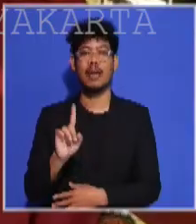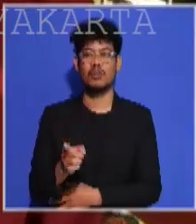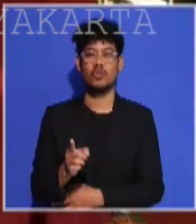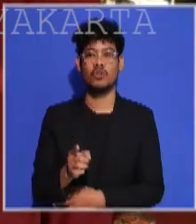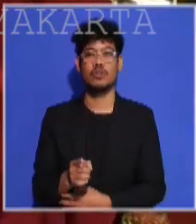melaporkan